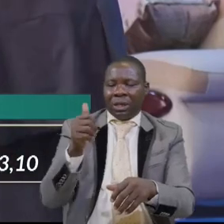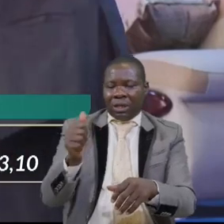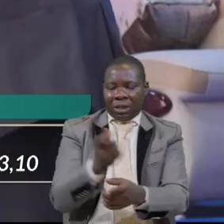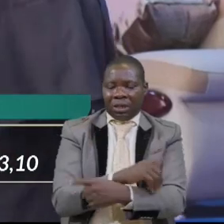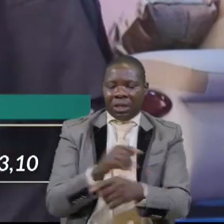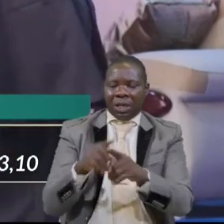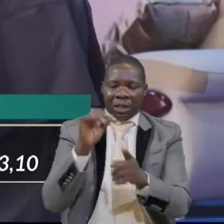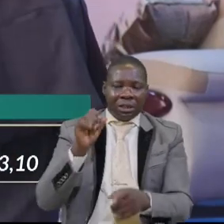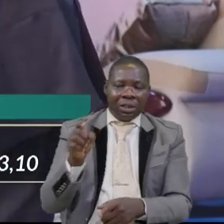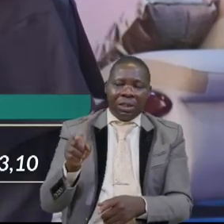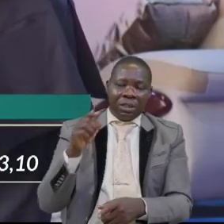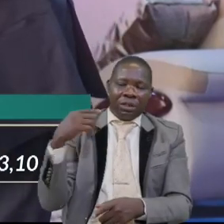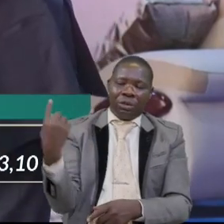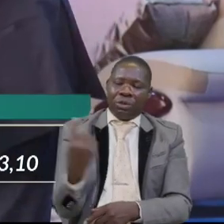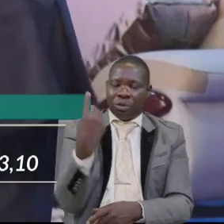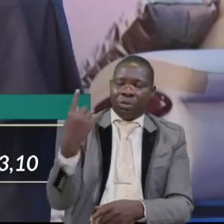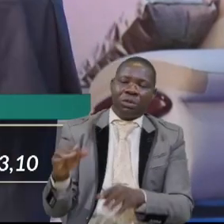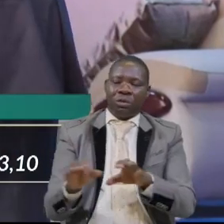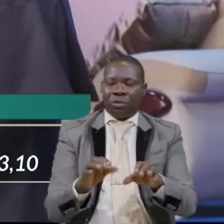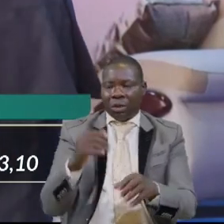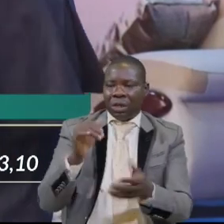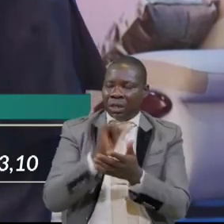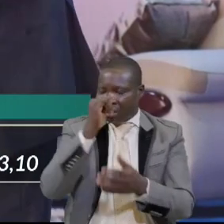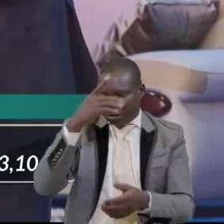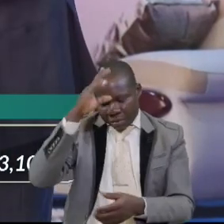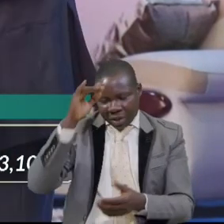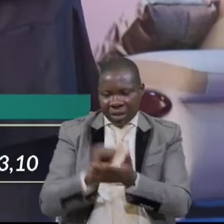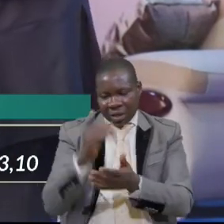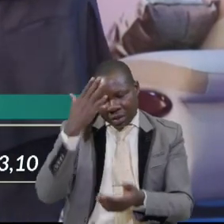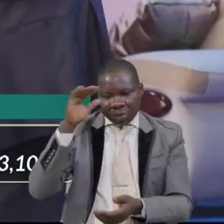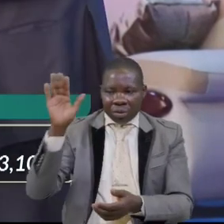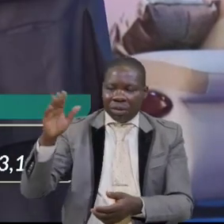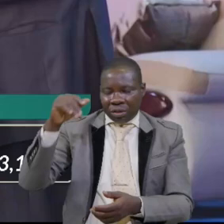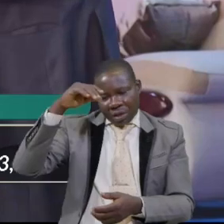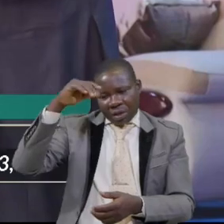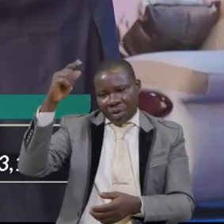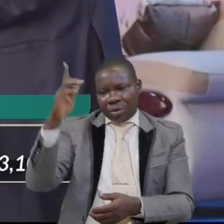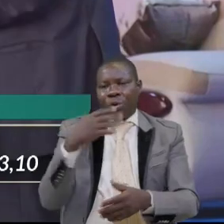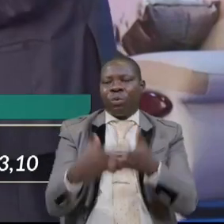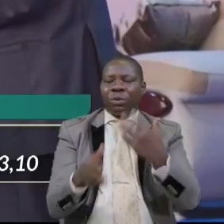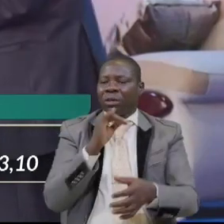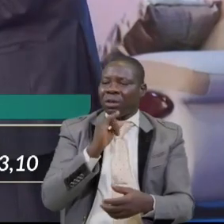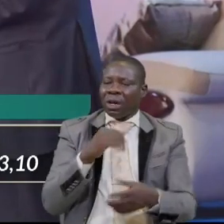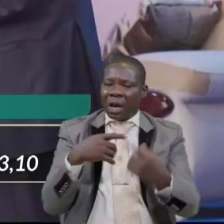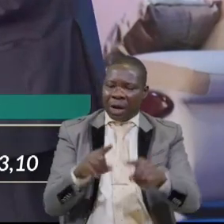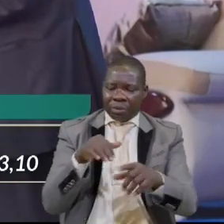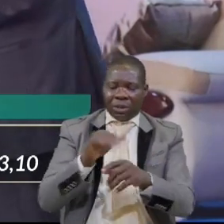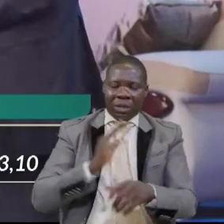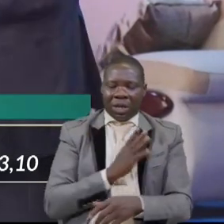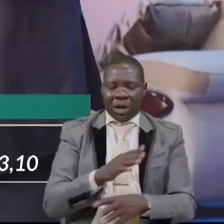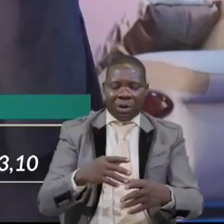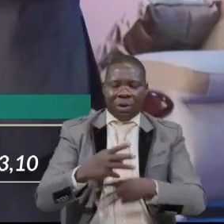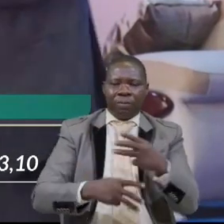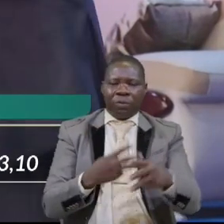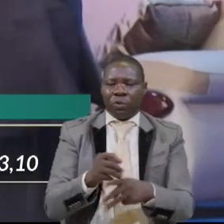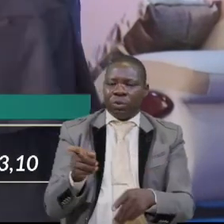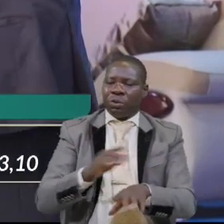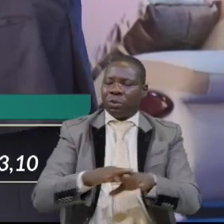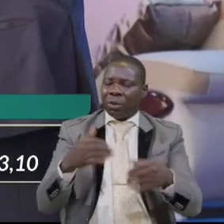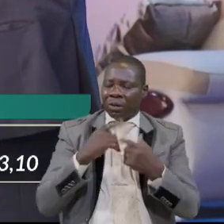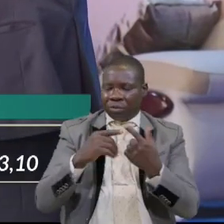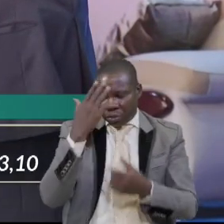il connaissait son Dieu. Ce que je veux dire, peu importe ce qui se passe dans notre monde, tu ne dois pas connaître ceci ou connaître